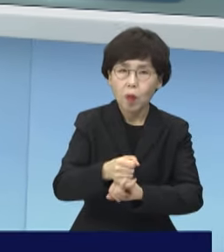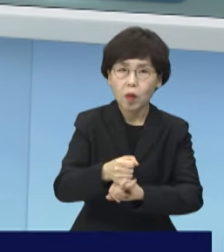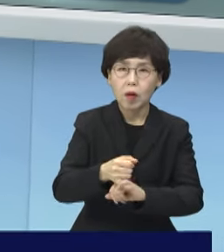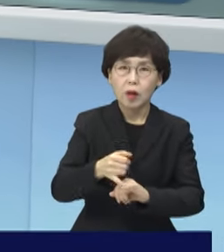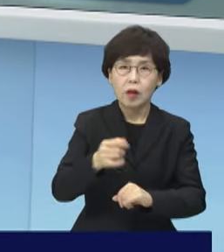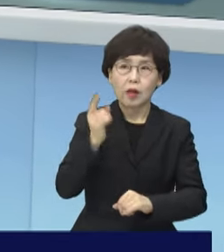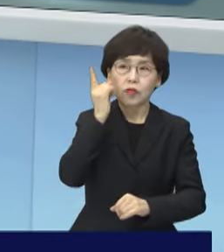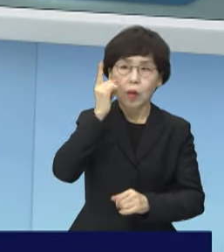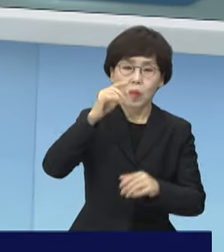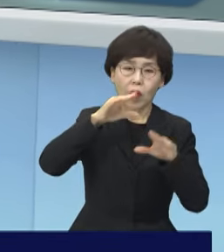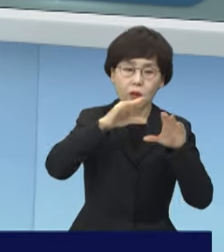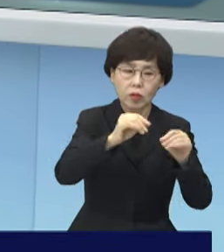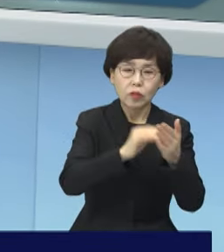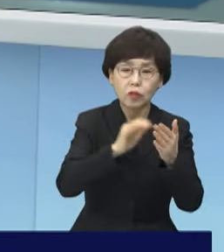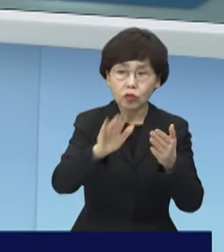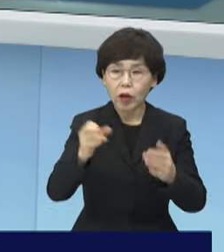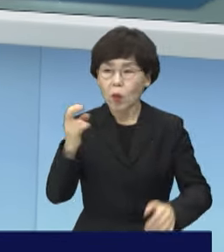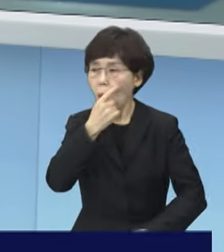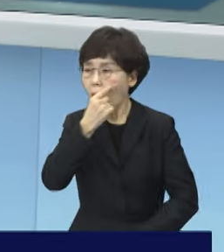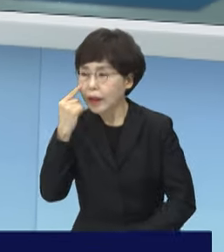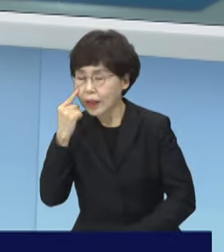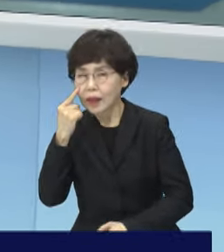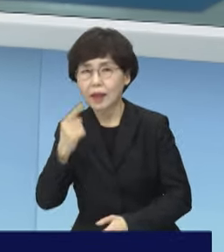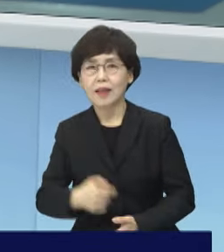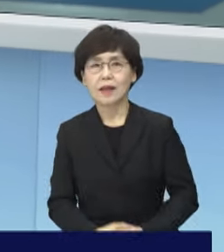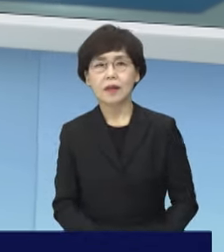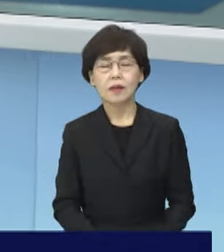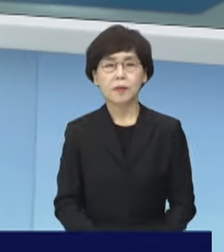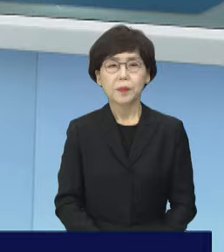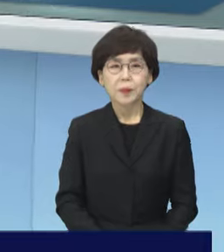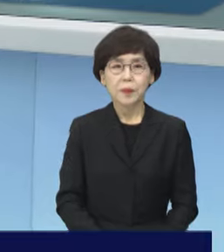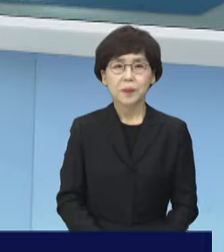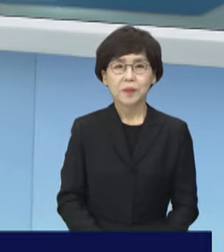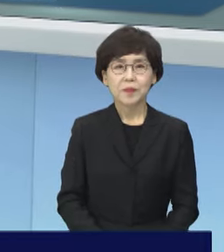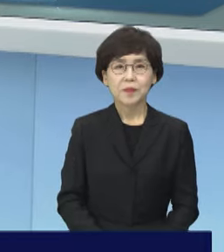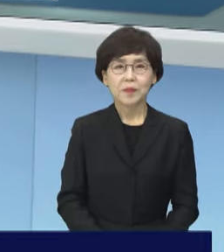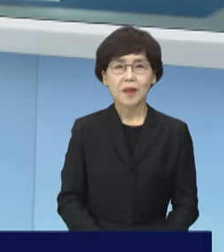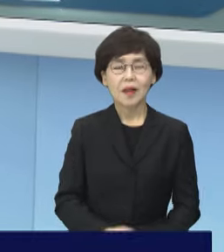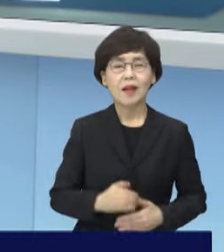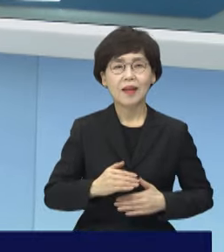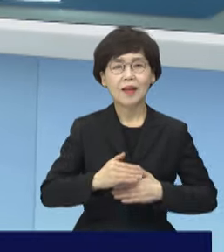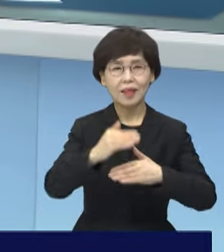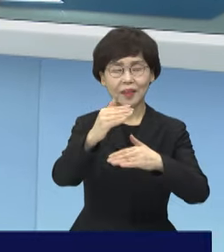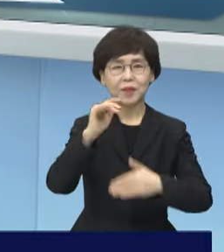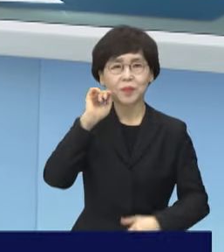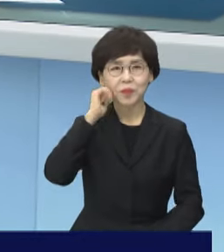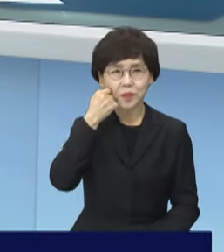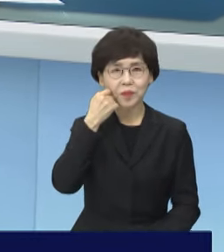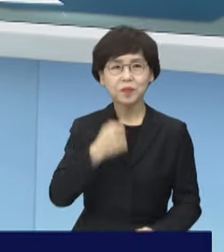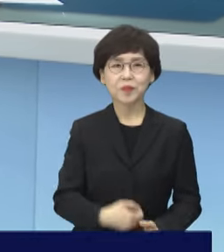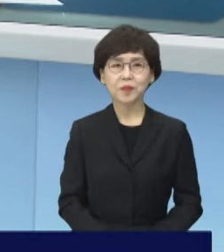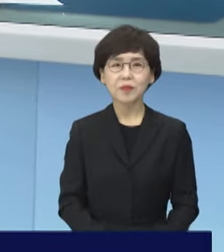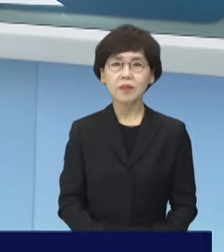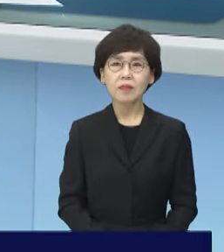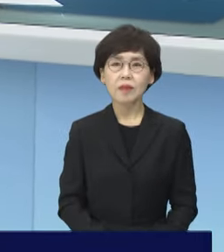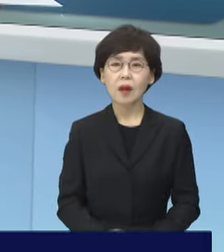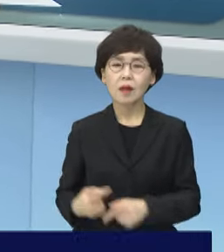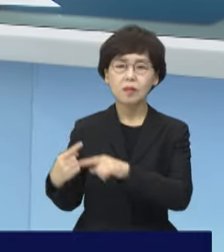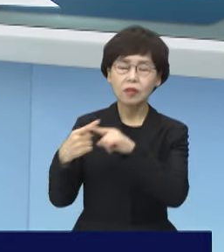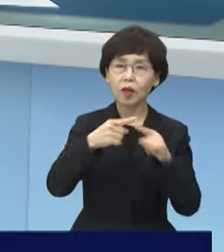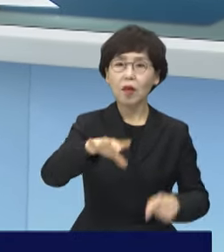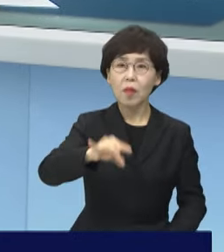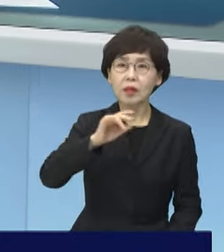끊고네 꼭 전화를 끊고 또 확인하고 아 이건 뭐 단계가 굉장히 여러 단계고 그니까 무조건